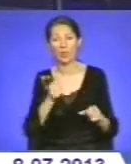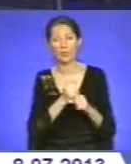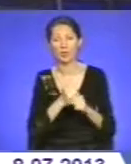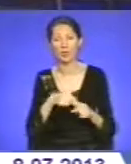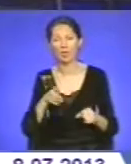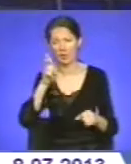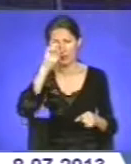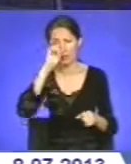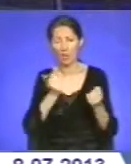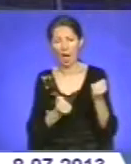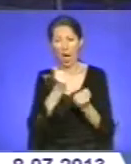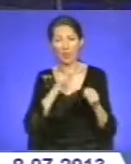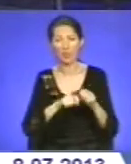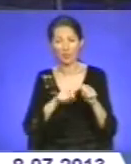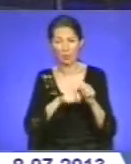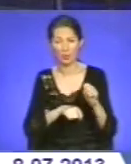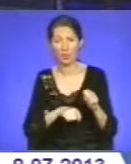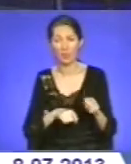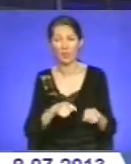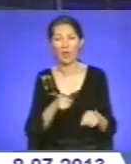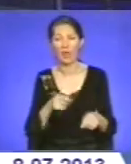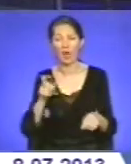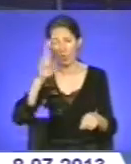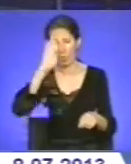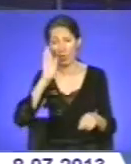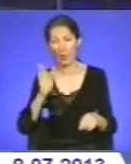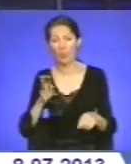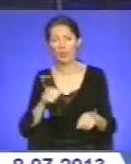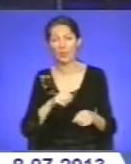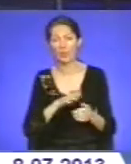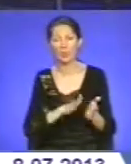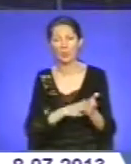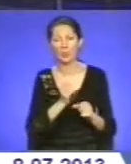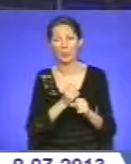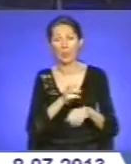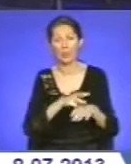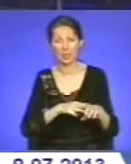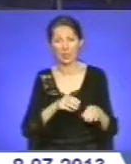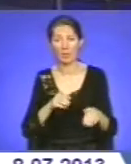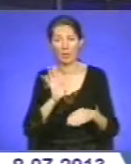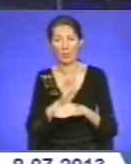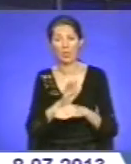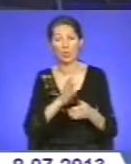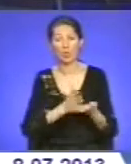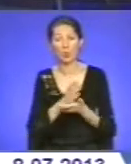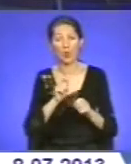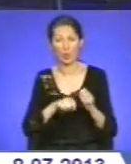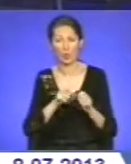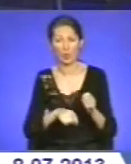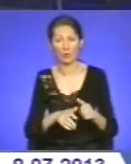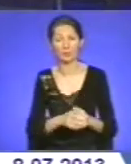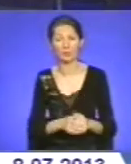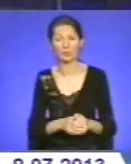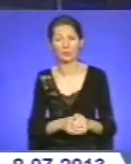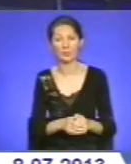райвідділу. Повідомлення було зареєстроване працівникам міліції та призначена службова перевірка. Відеоматеріал сектору зв'язків з громадськістю МВС України в